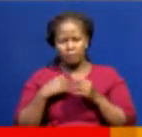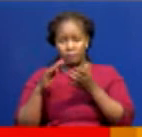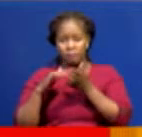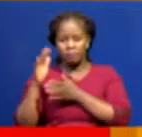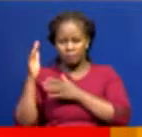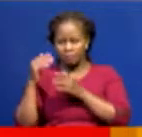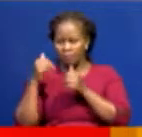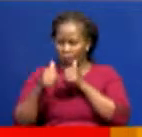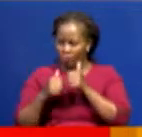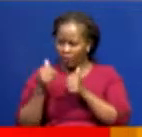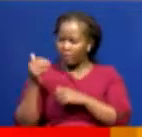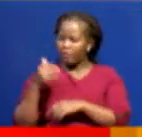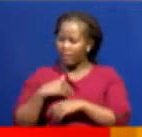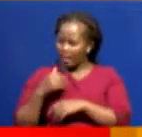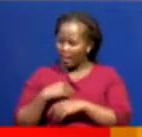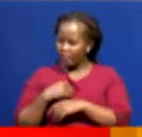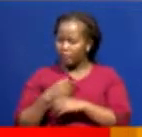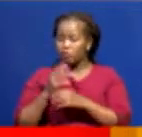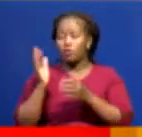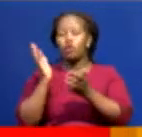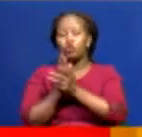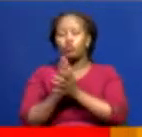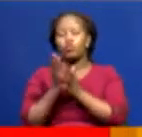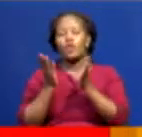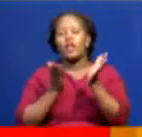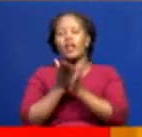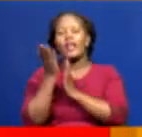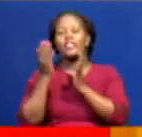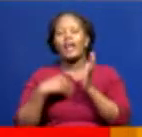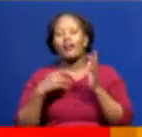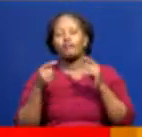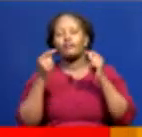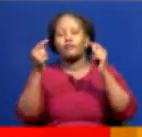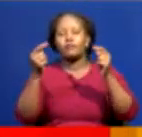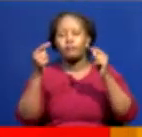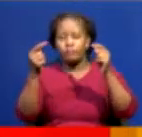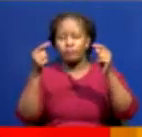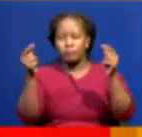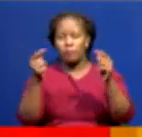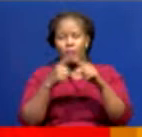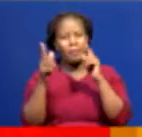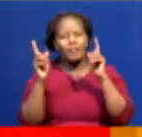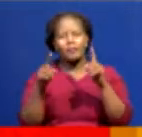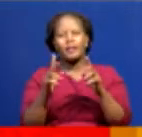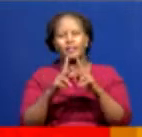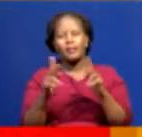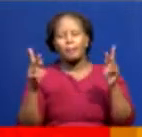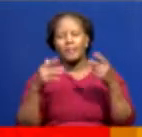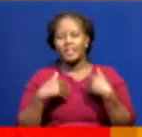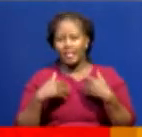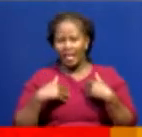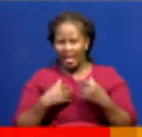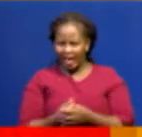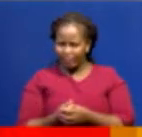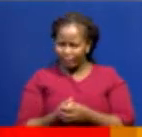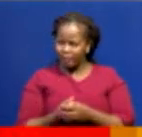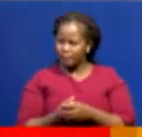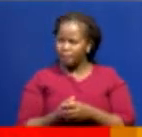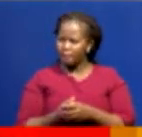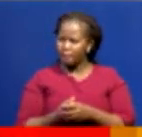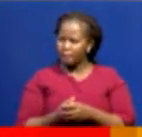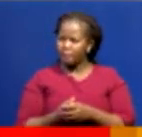wananchi, kuambia kwamba licha ya kuwa na ile haki ya kuandamana, lazima angalau kuwe na utulivu fulani. Asilimia